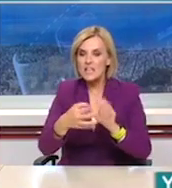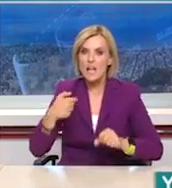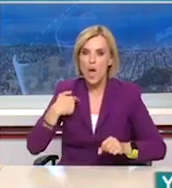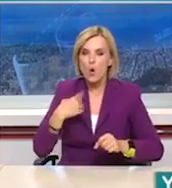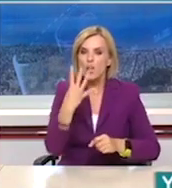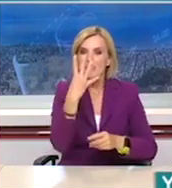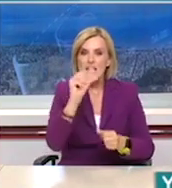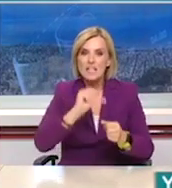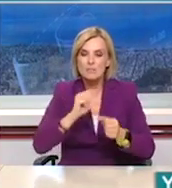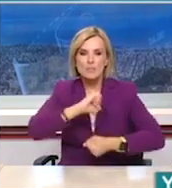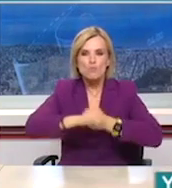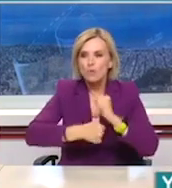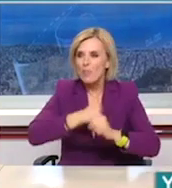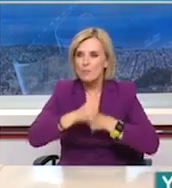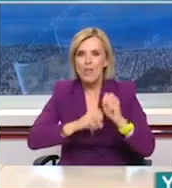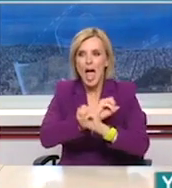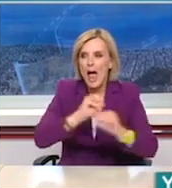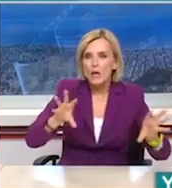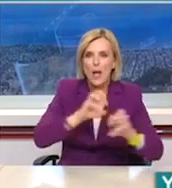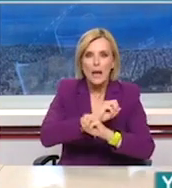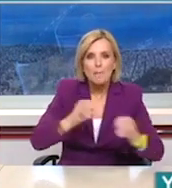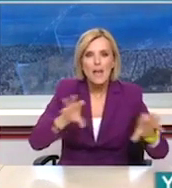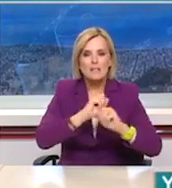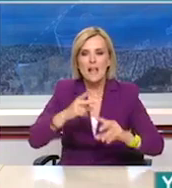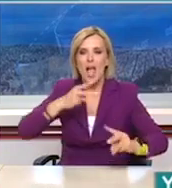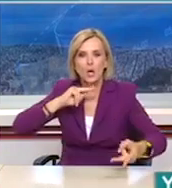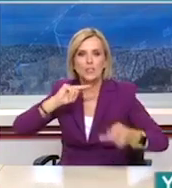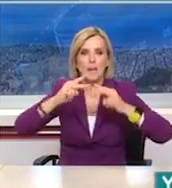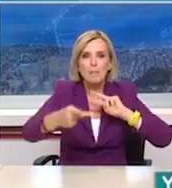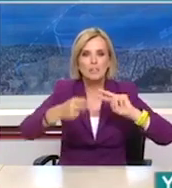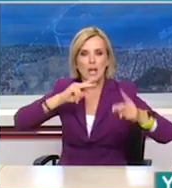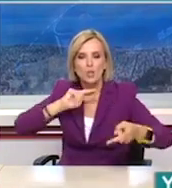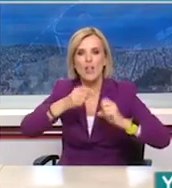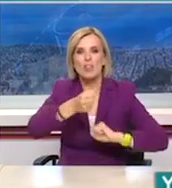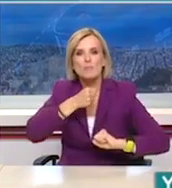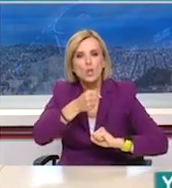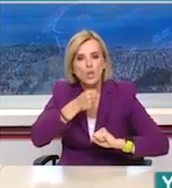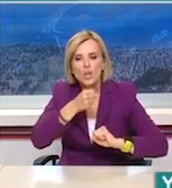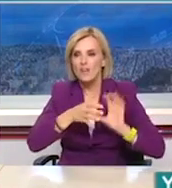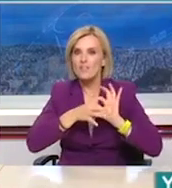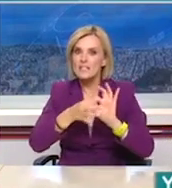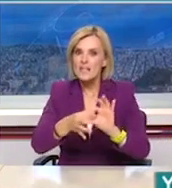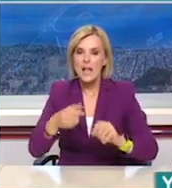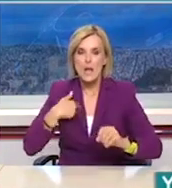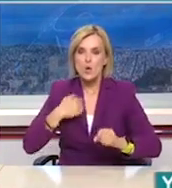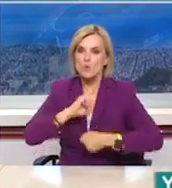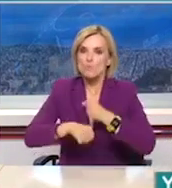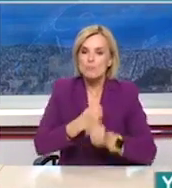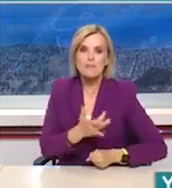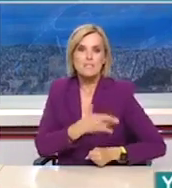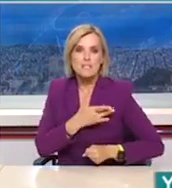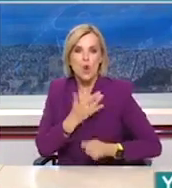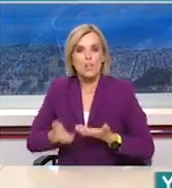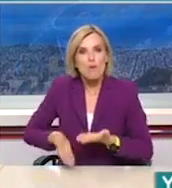δίνω χρήσιμες πληροφορίες, να απαντώ στα ερωτήματα που έθεταν οι συμπολίτες μας μέσω των δημοσιογράφων και κάποιες φορές να εμψυχώνω από τη δικιά μου